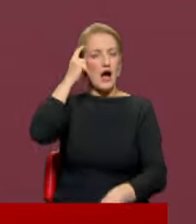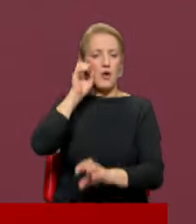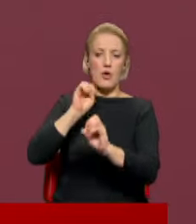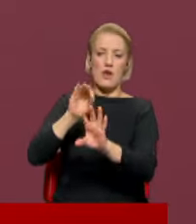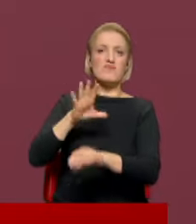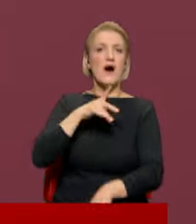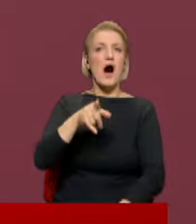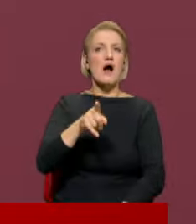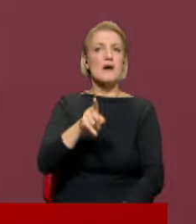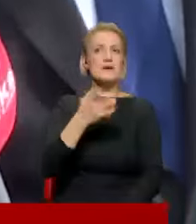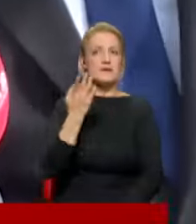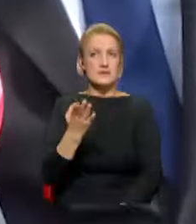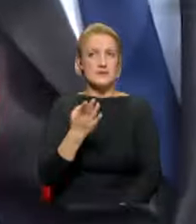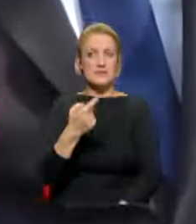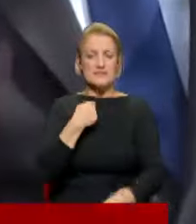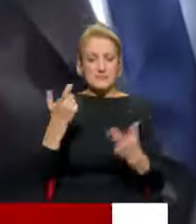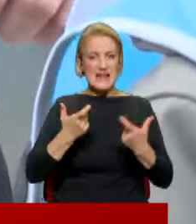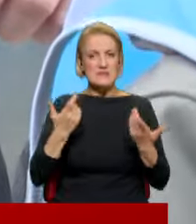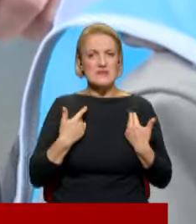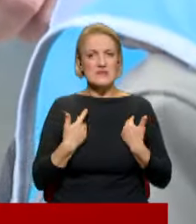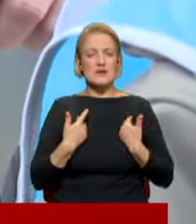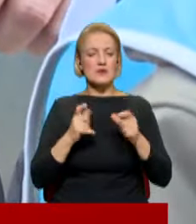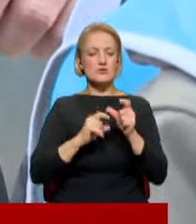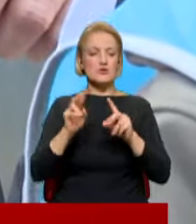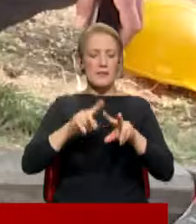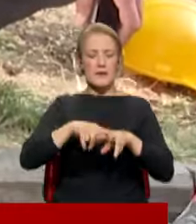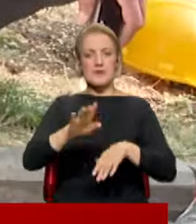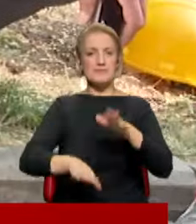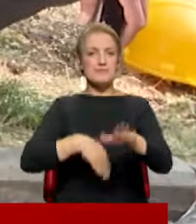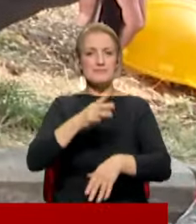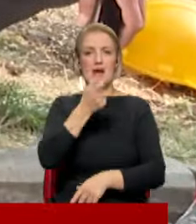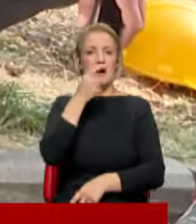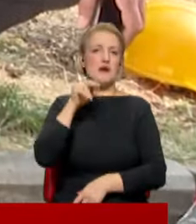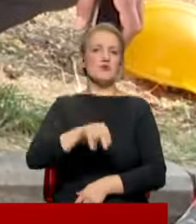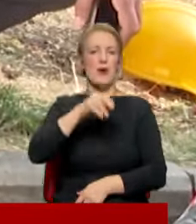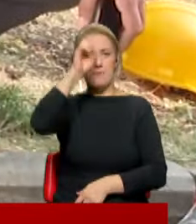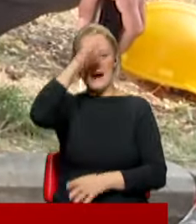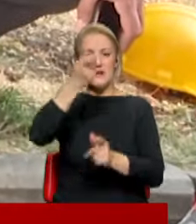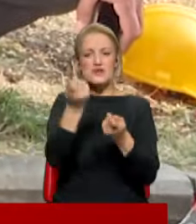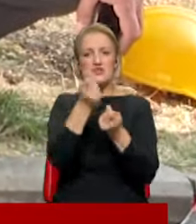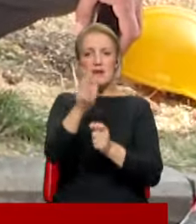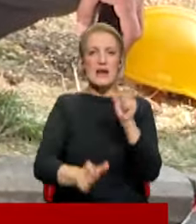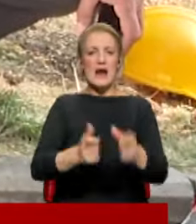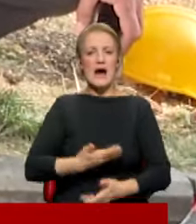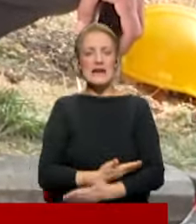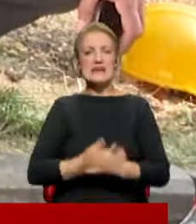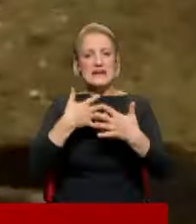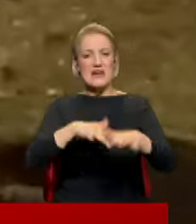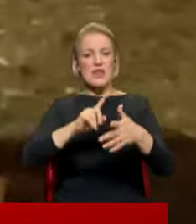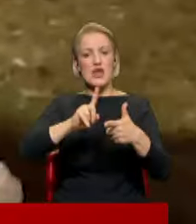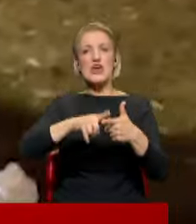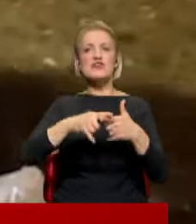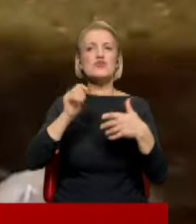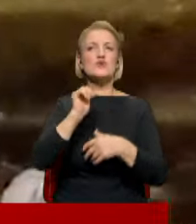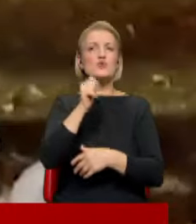bu içerisinde marjinaller var bizim neremiz marjinal Soma'dan yalınayak Ankara'ya yürüyen maden işçileri açlık grevlerinin ik gününde